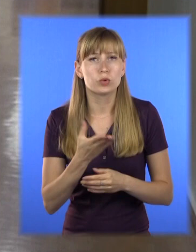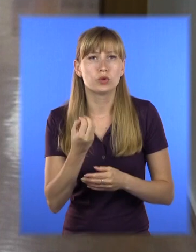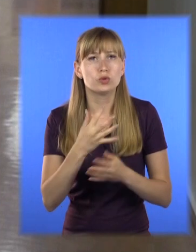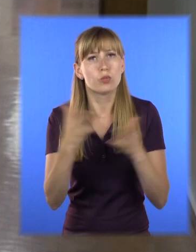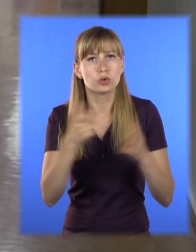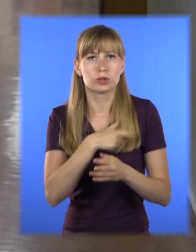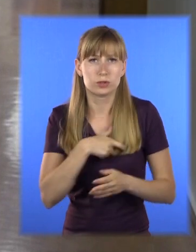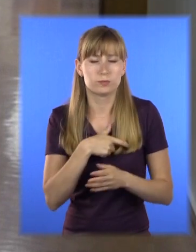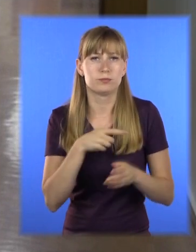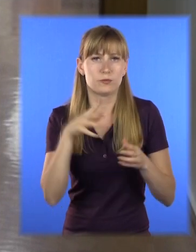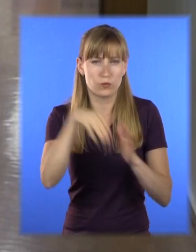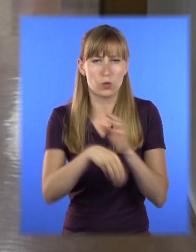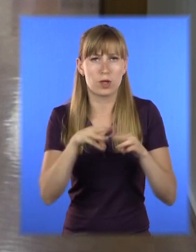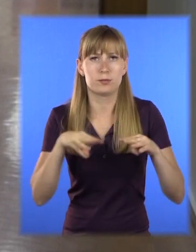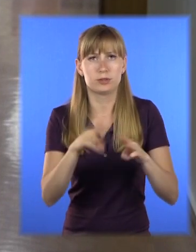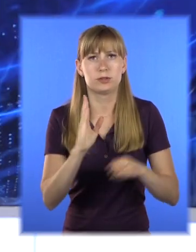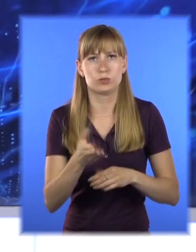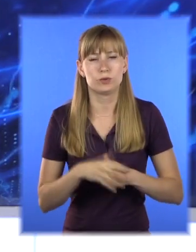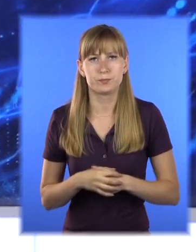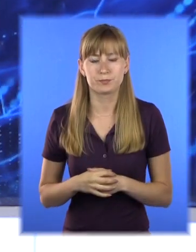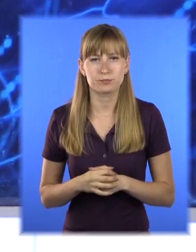кількості депутатів до цієї комісії.